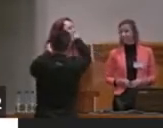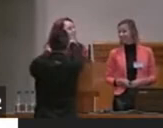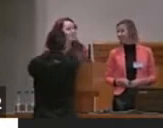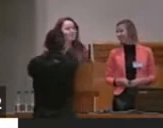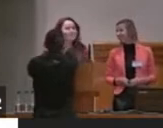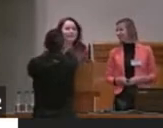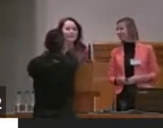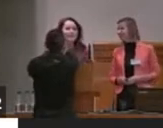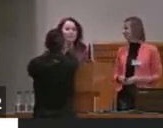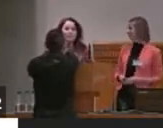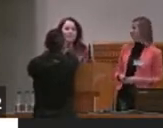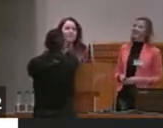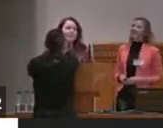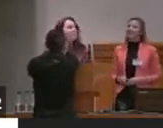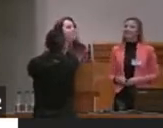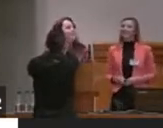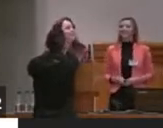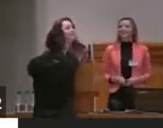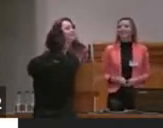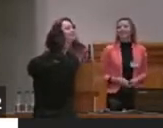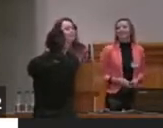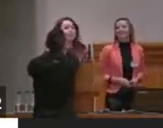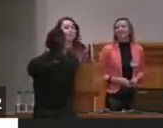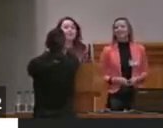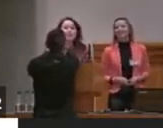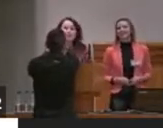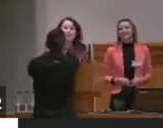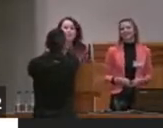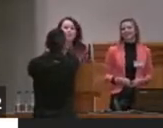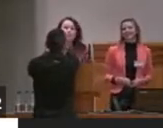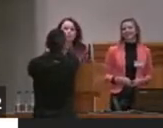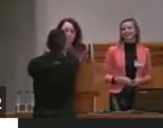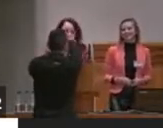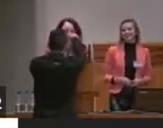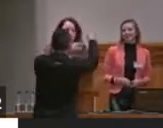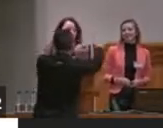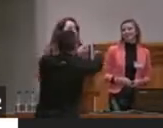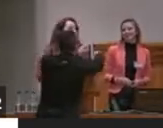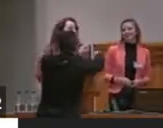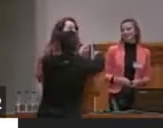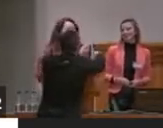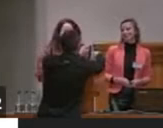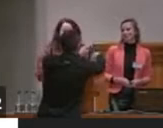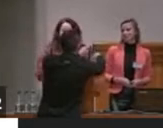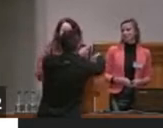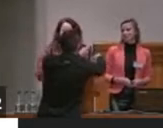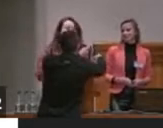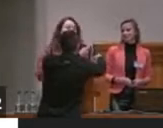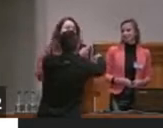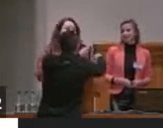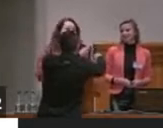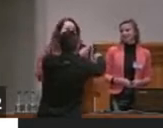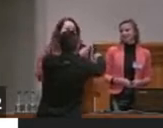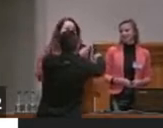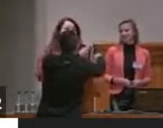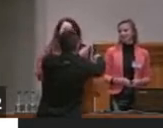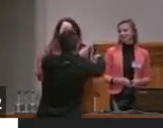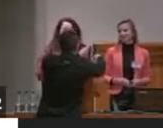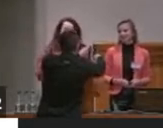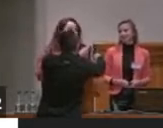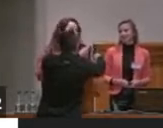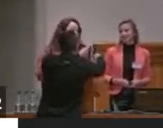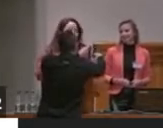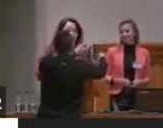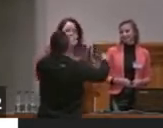Nasze dotychczasowe projekty, i to jest w sumie takie odskocznie od tego, co było do tej pory mówione, pomówimy sobie o pieniądzach, jakie otrzymujemy i co z